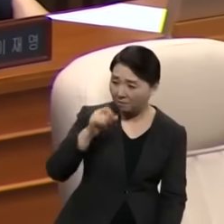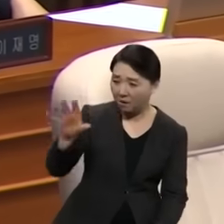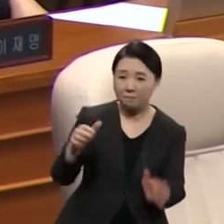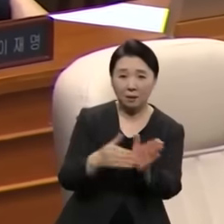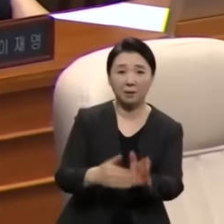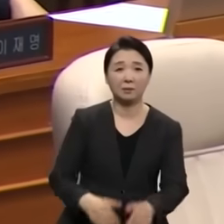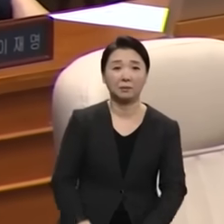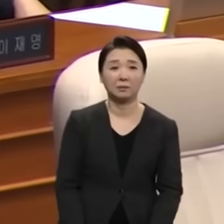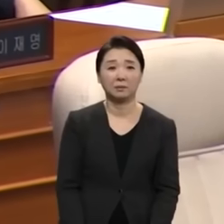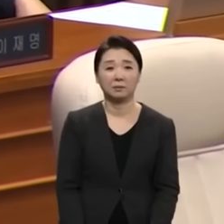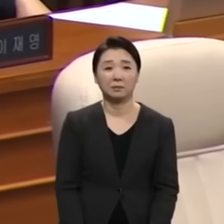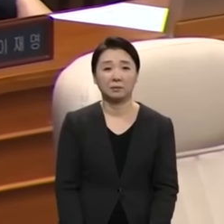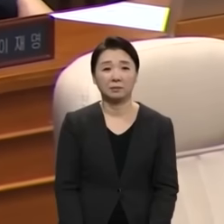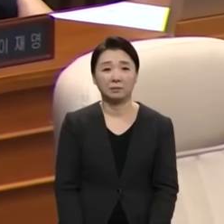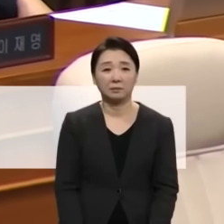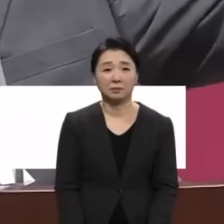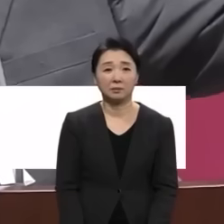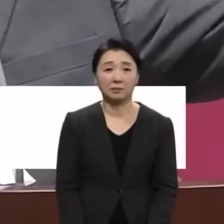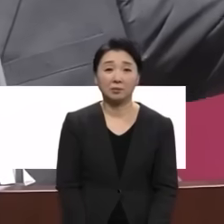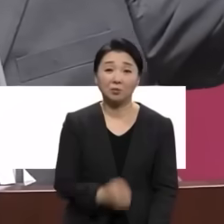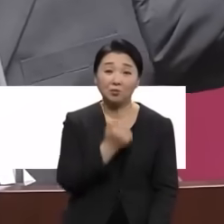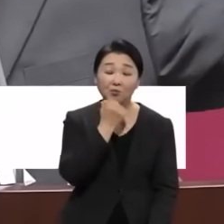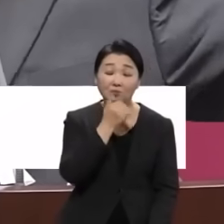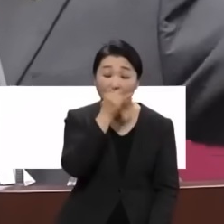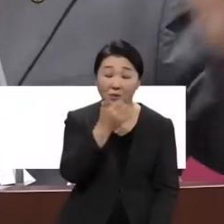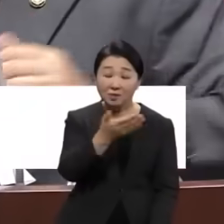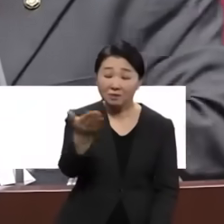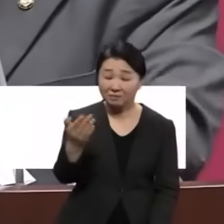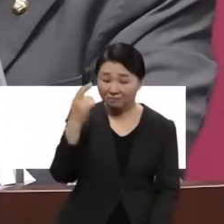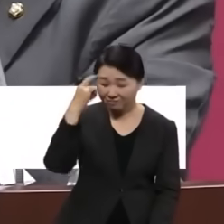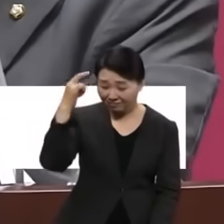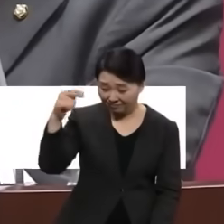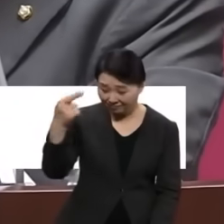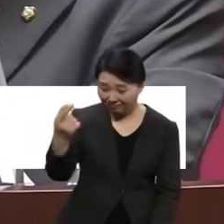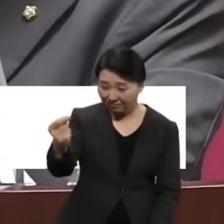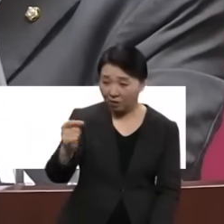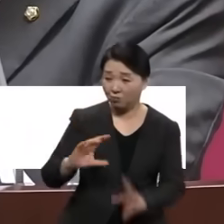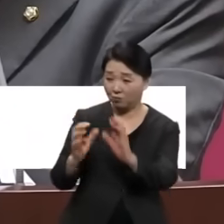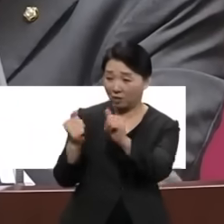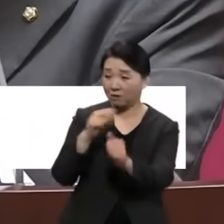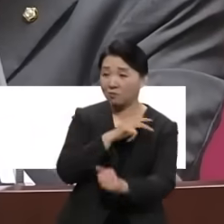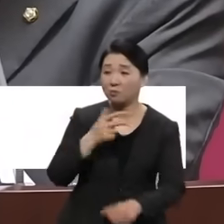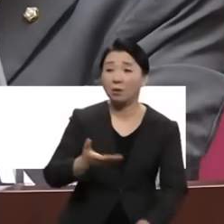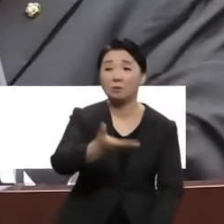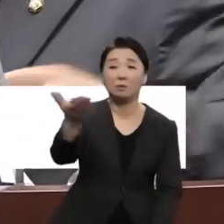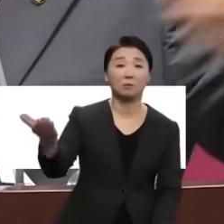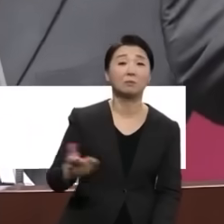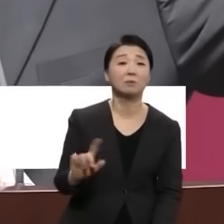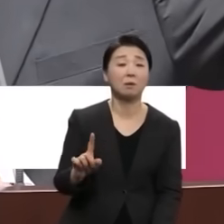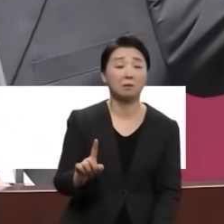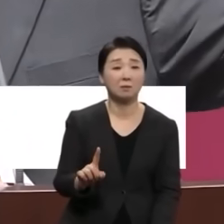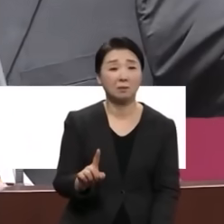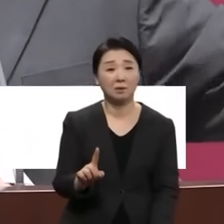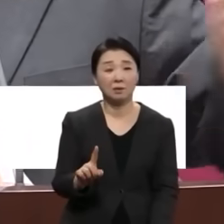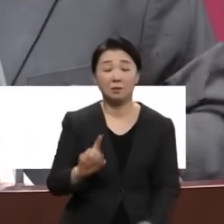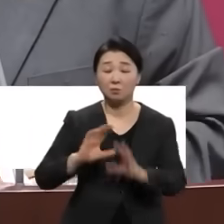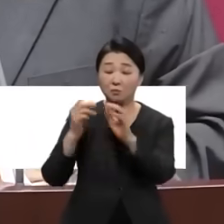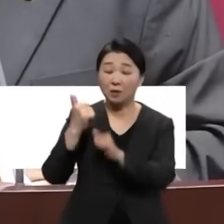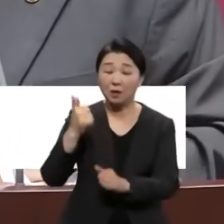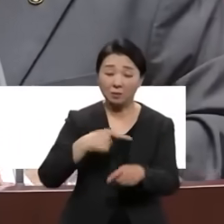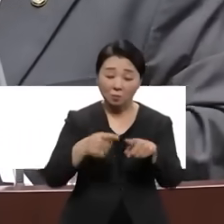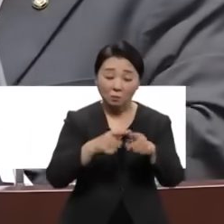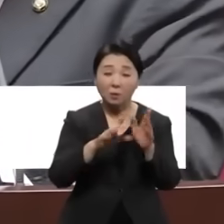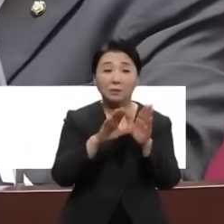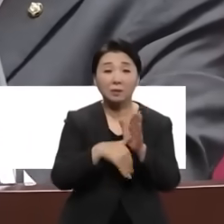말까지 나왔습니다. 여기 웃고 계시는 정신 나간 국민의힘 국회의원들은 국민의힘